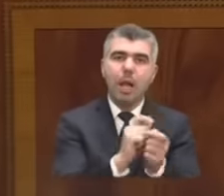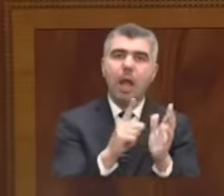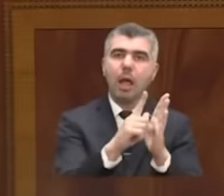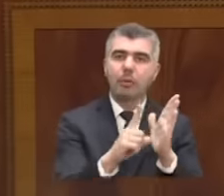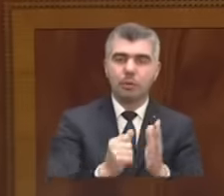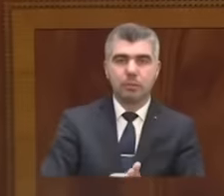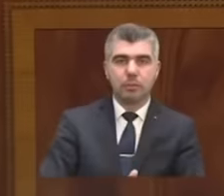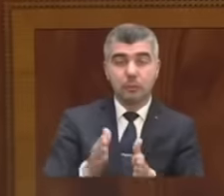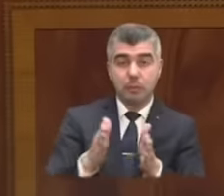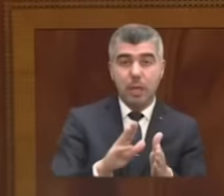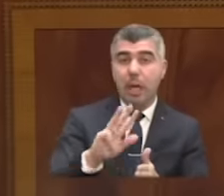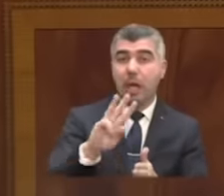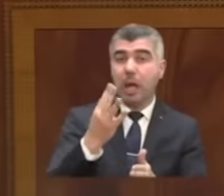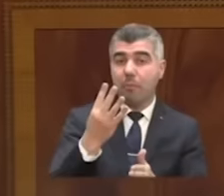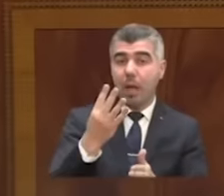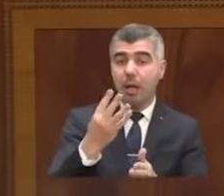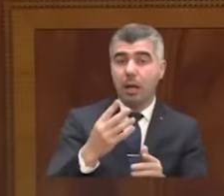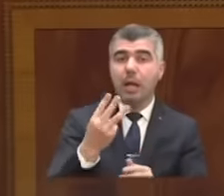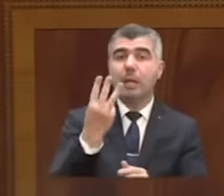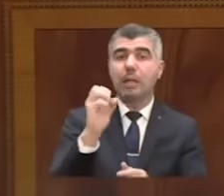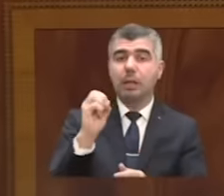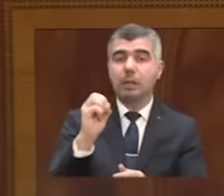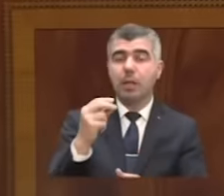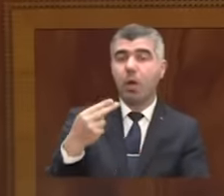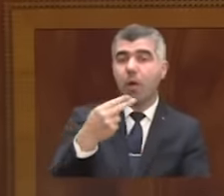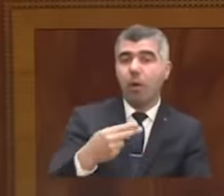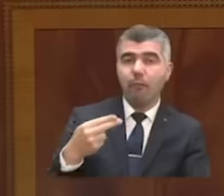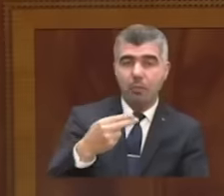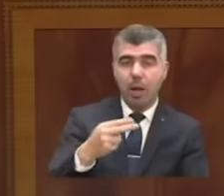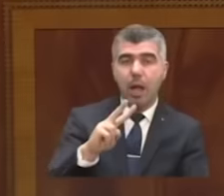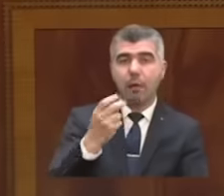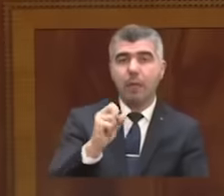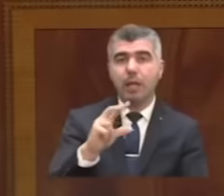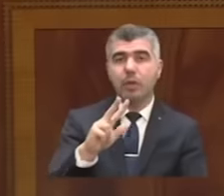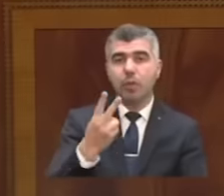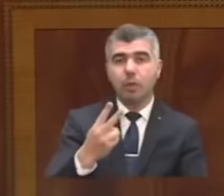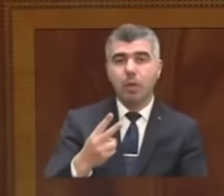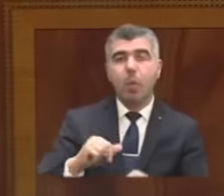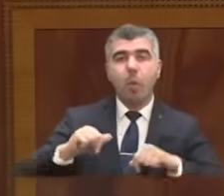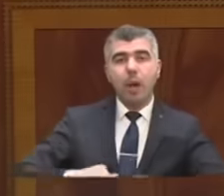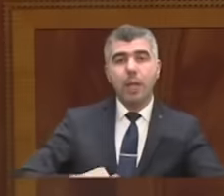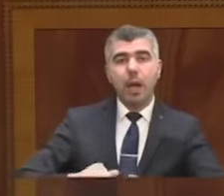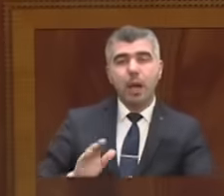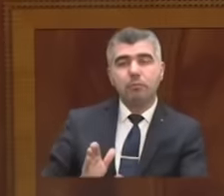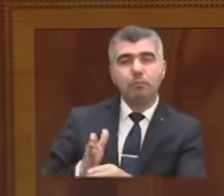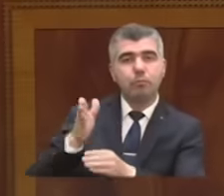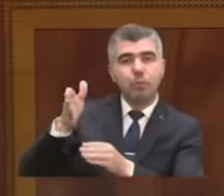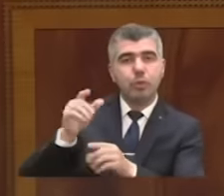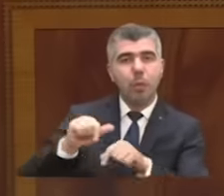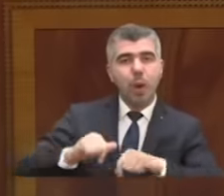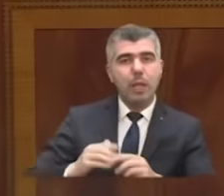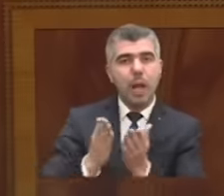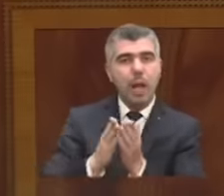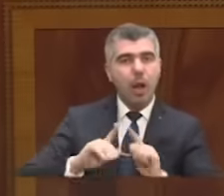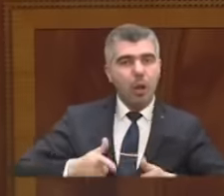تعديل مقتضياته. رابعا، عقد لقاء يوم 30 نوفمبر 2023 بمقر وزارة التربية